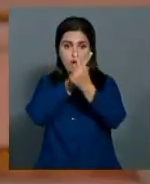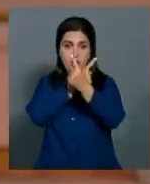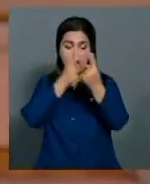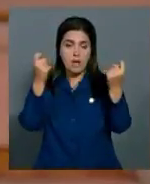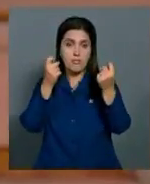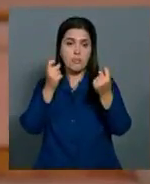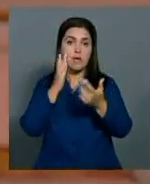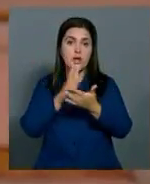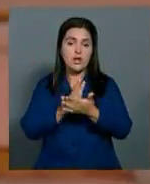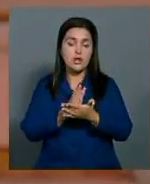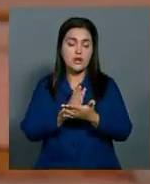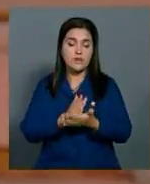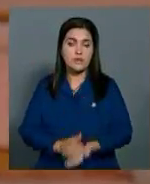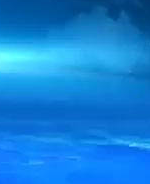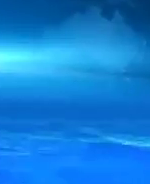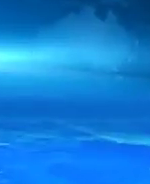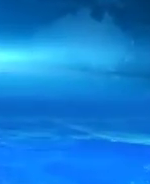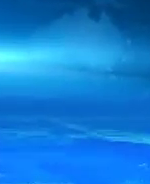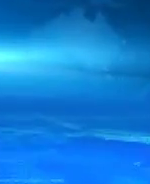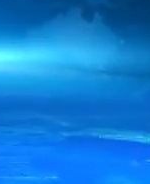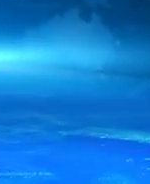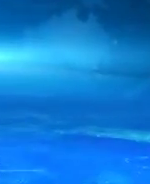об эпидемии.